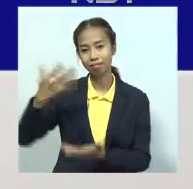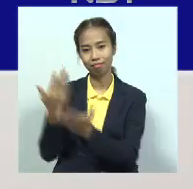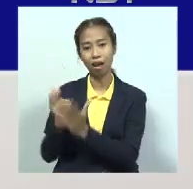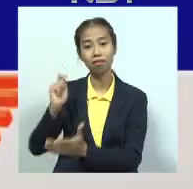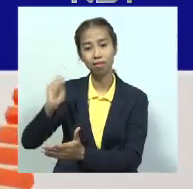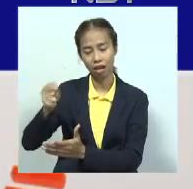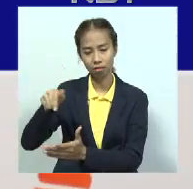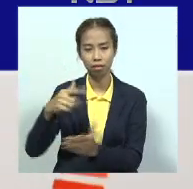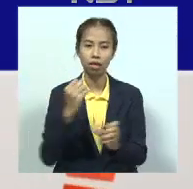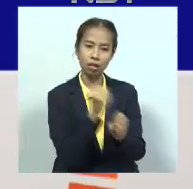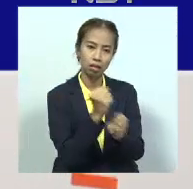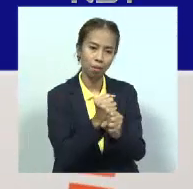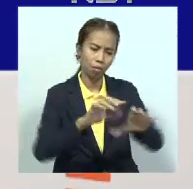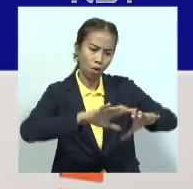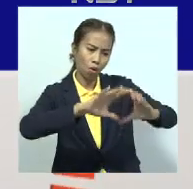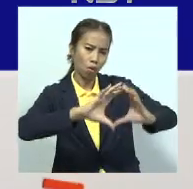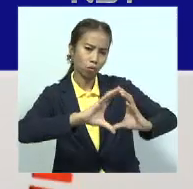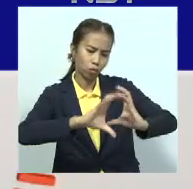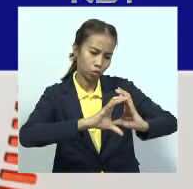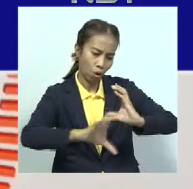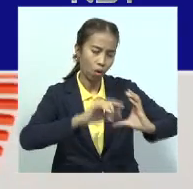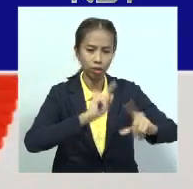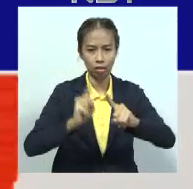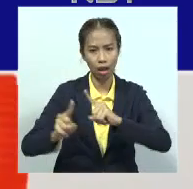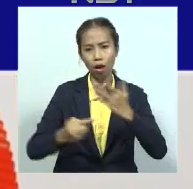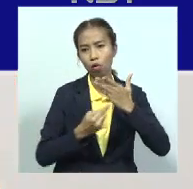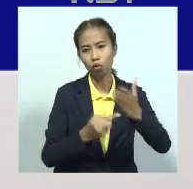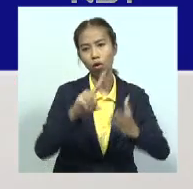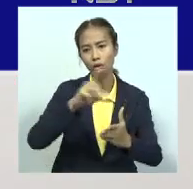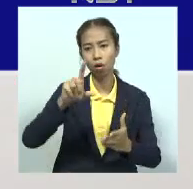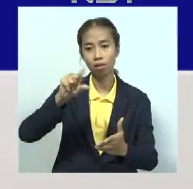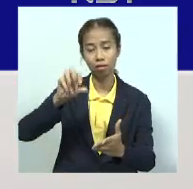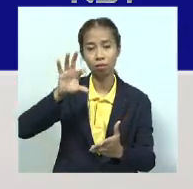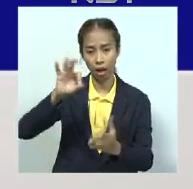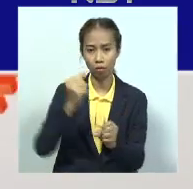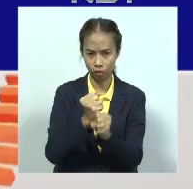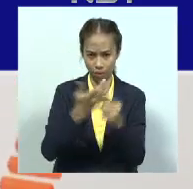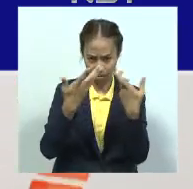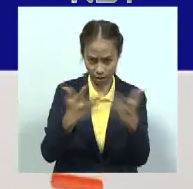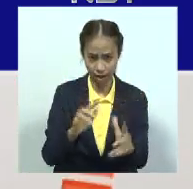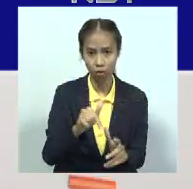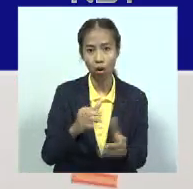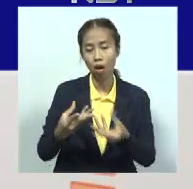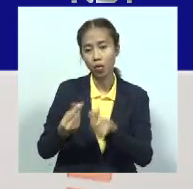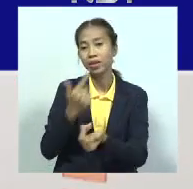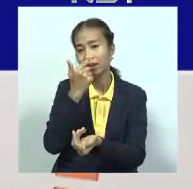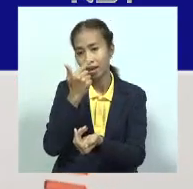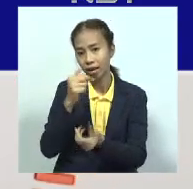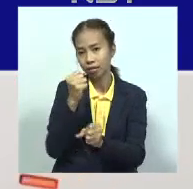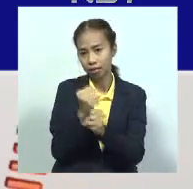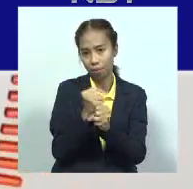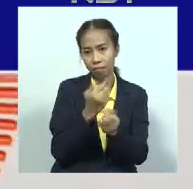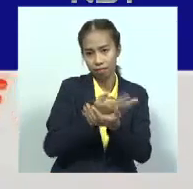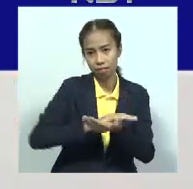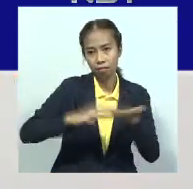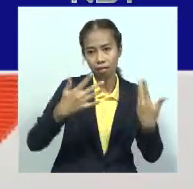ายน้ำทั้งหมด129ซอยโดยเจ้าหน้าที่สำนักงานเขตดินแดงได้ดำเนินการลอกท่อระบายน้ำ34ซอย